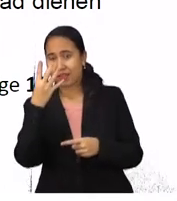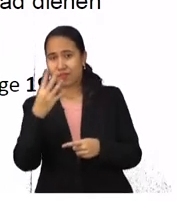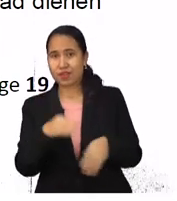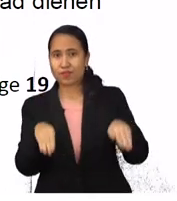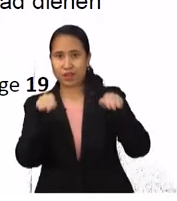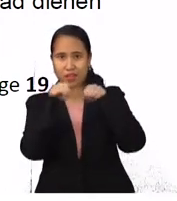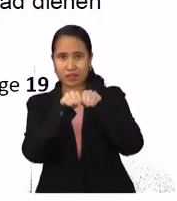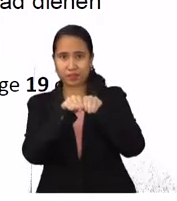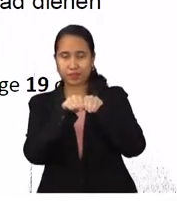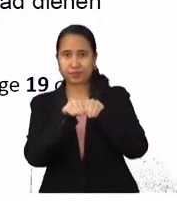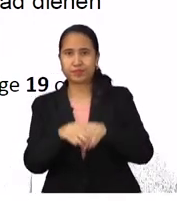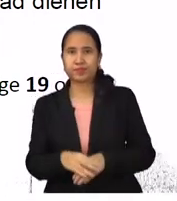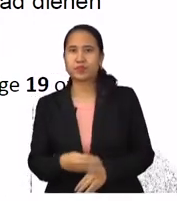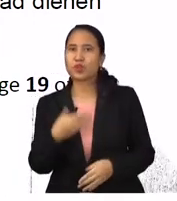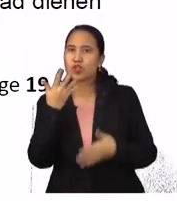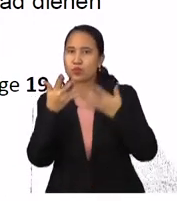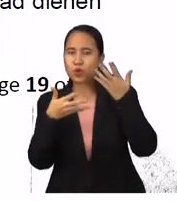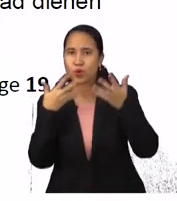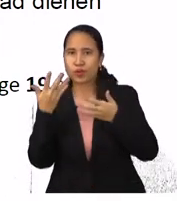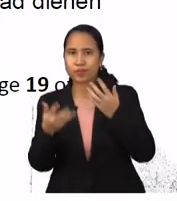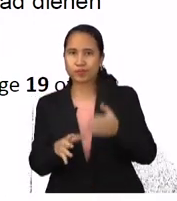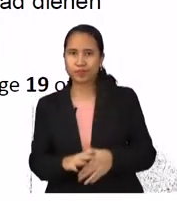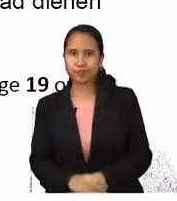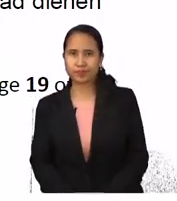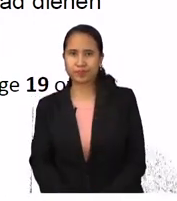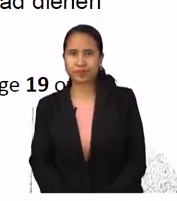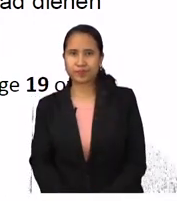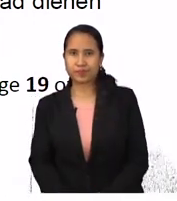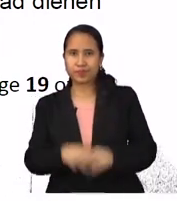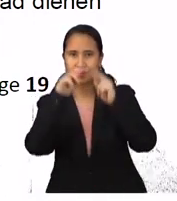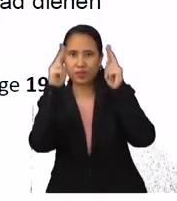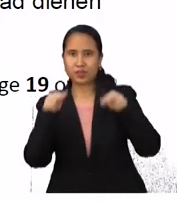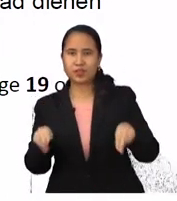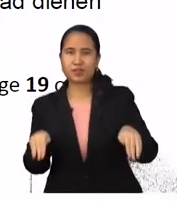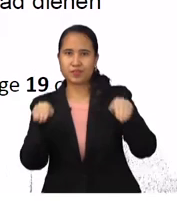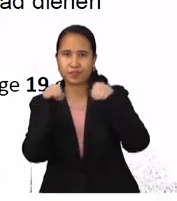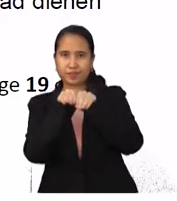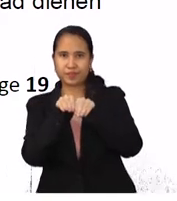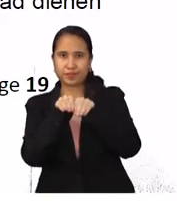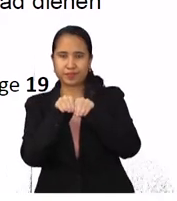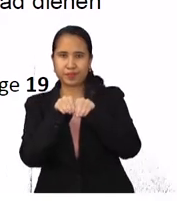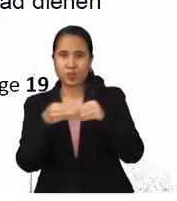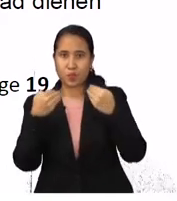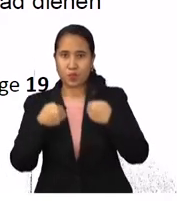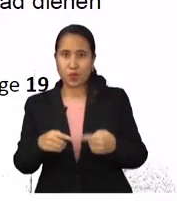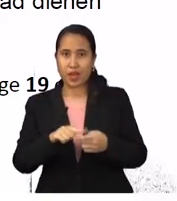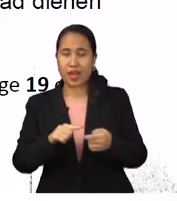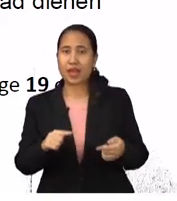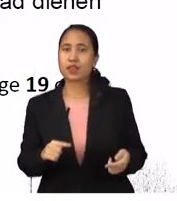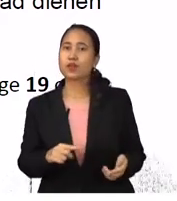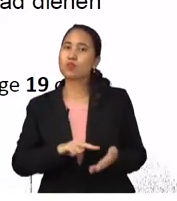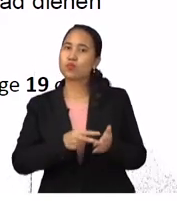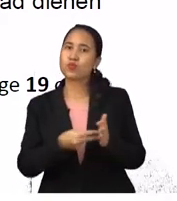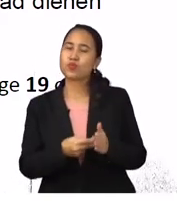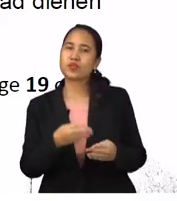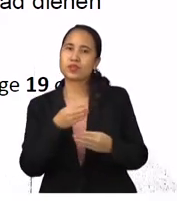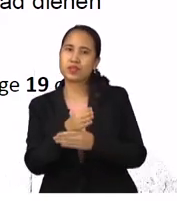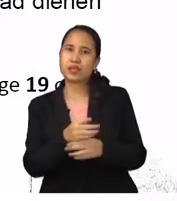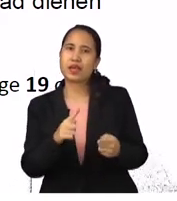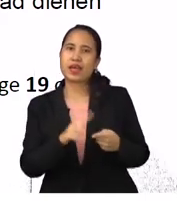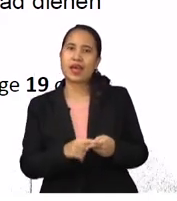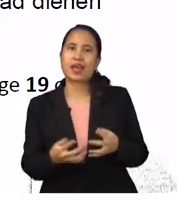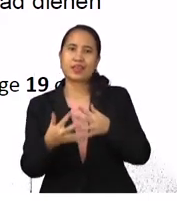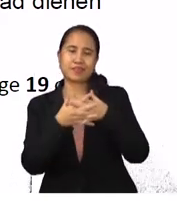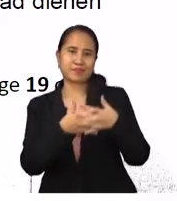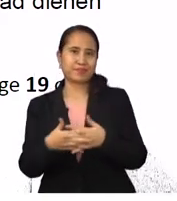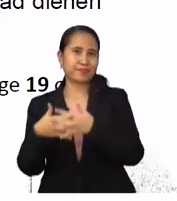verdragen, uitgelaten. Het Internationaal Verdrag in zaken burger- en politieke rechten, als ook het Amerikaans Verdrag in zaken